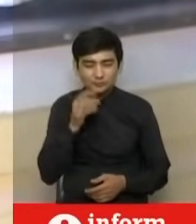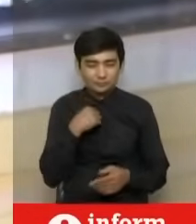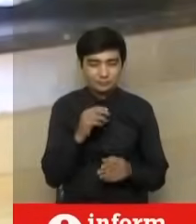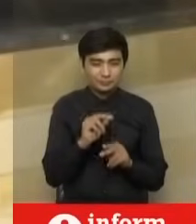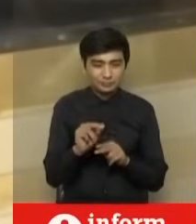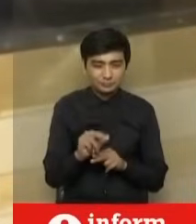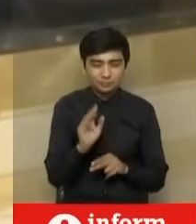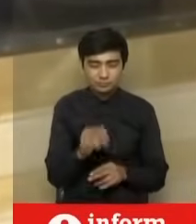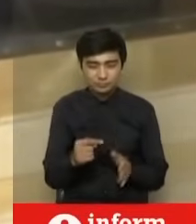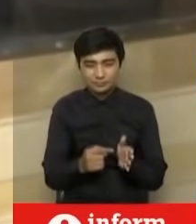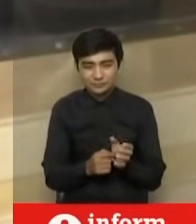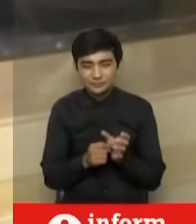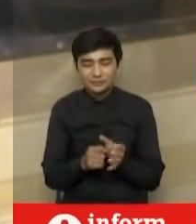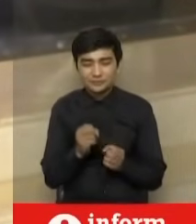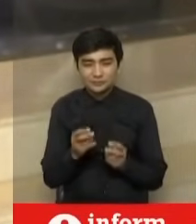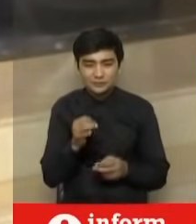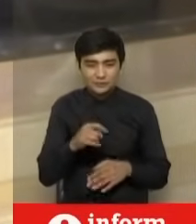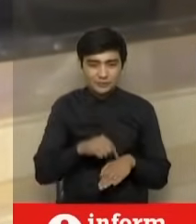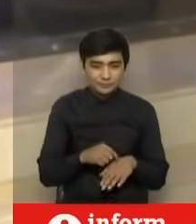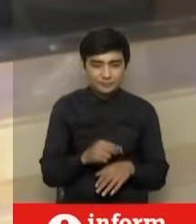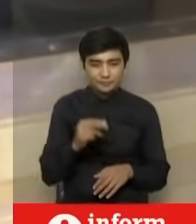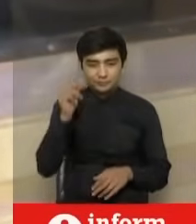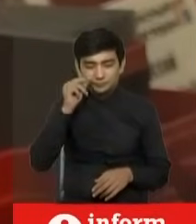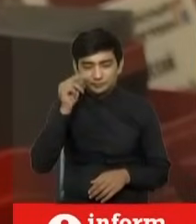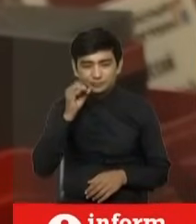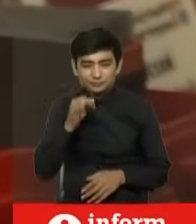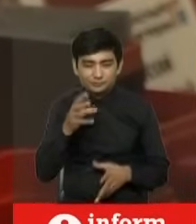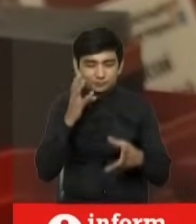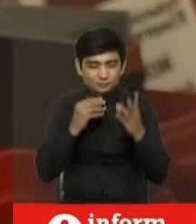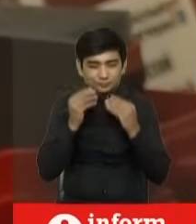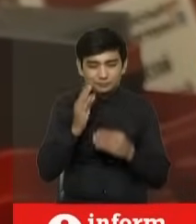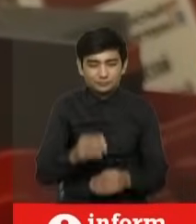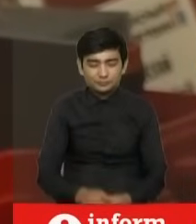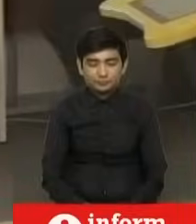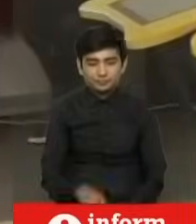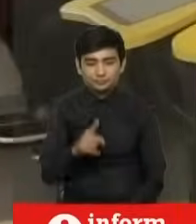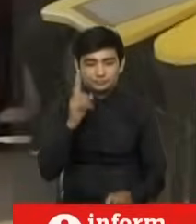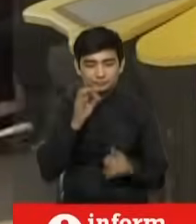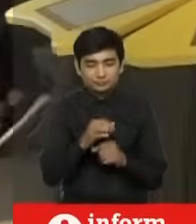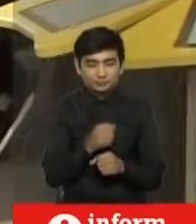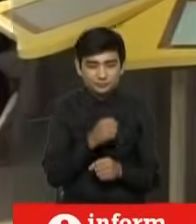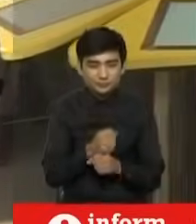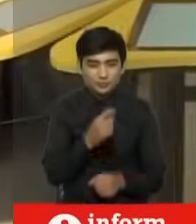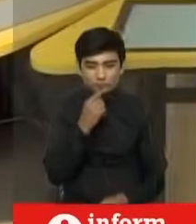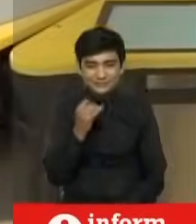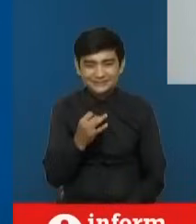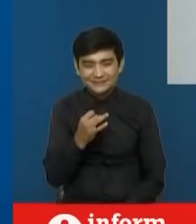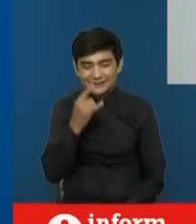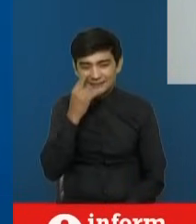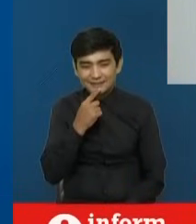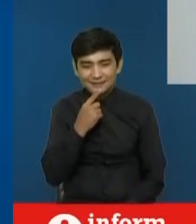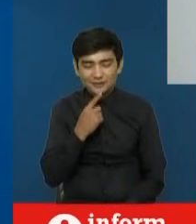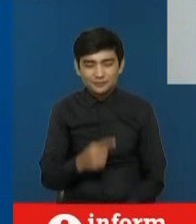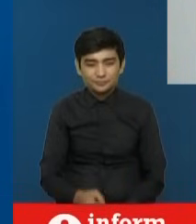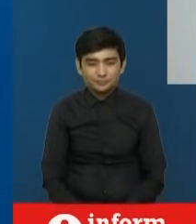которых они будут учиться, заниматься, распознавать окружающий мир. Задания разрабатываются на русском и казахском языках.